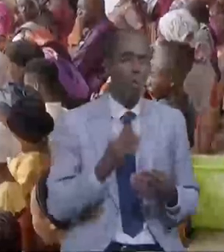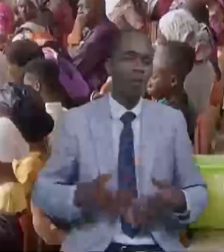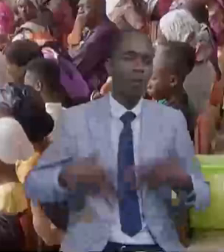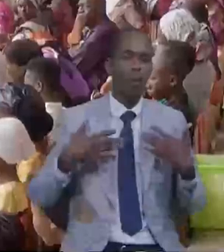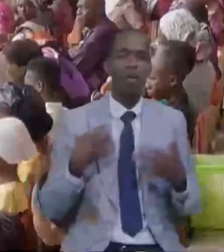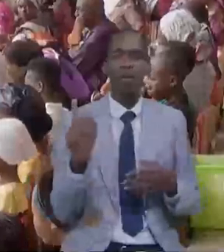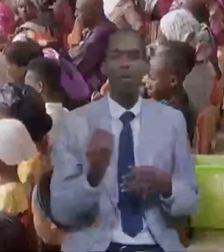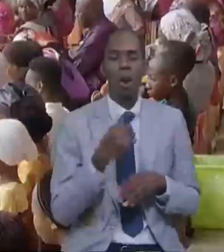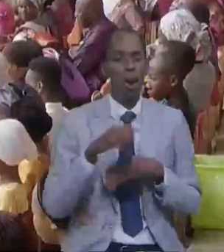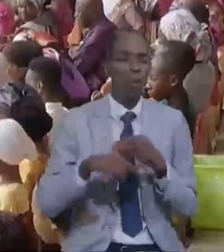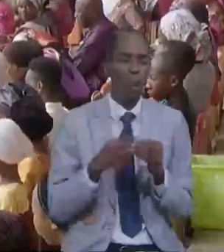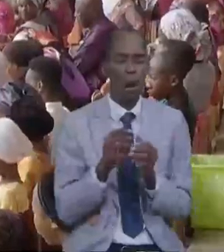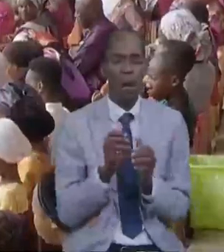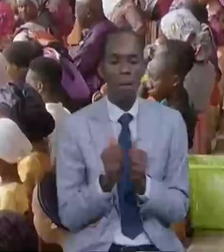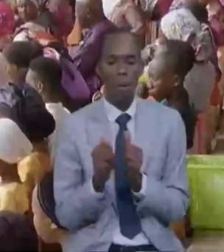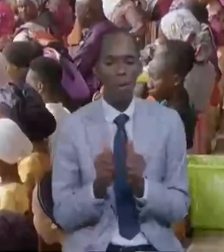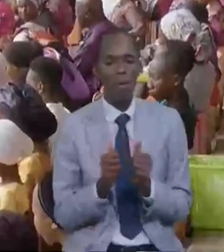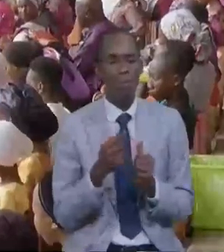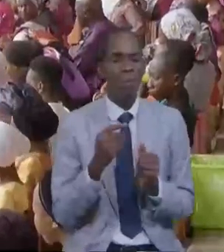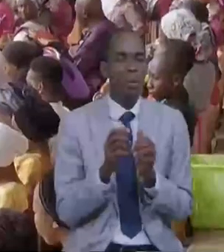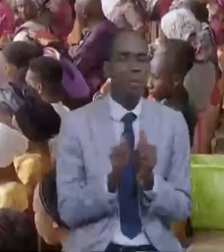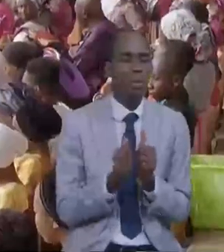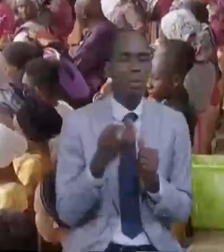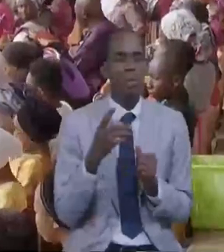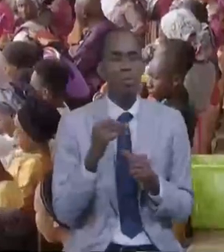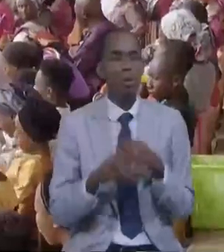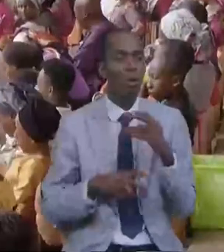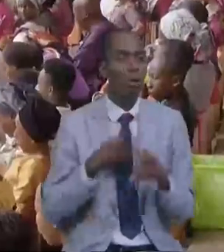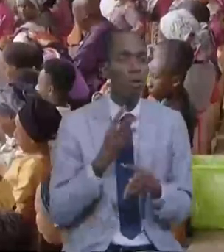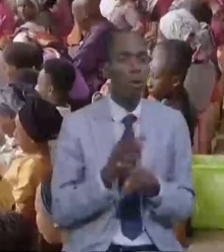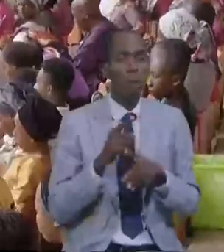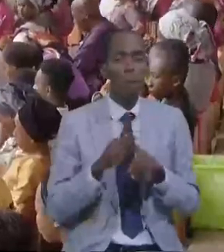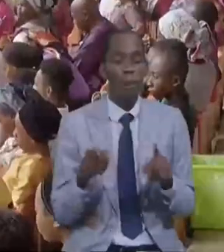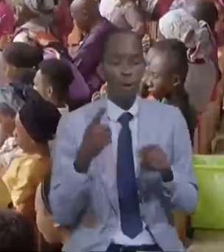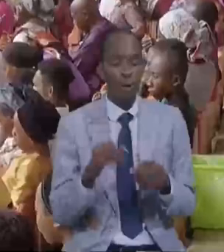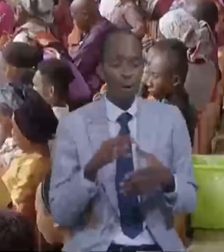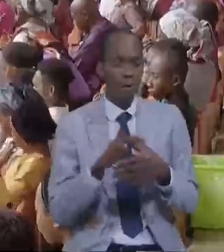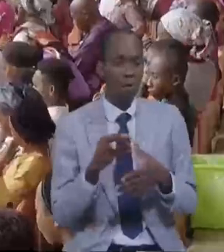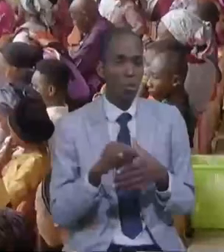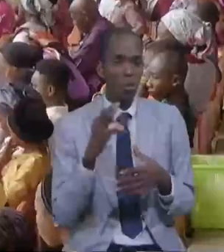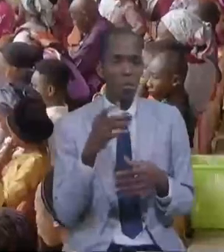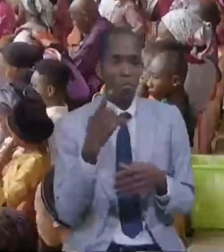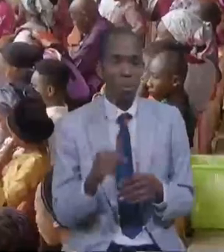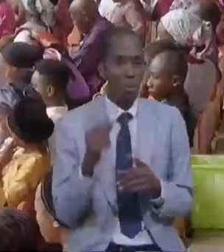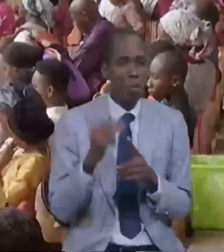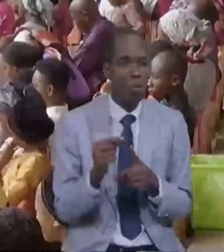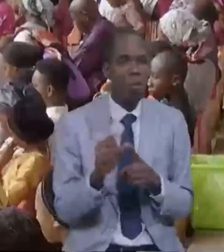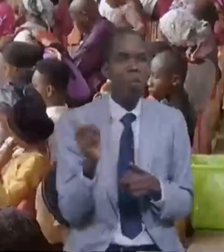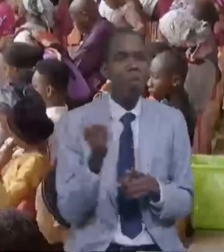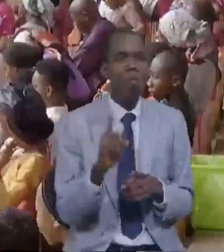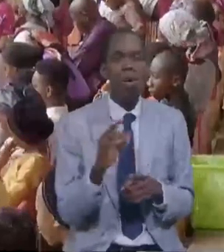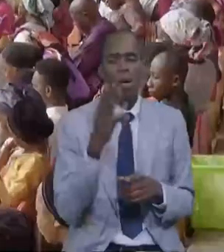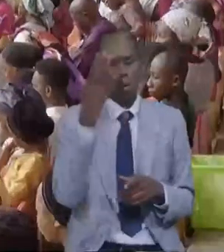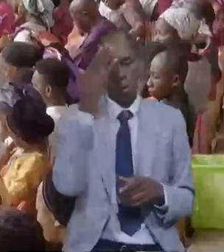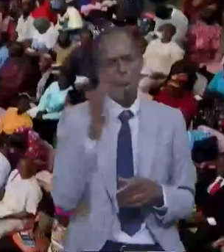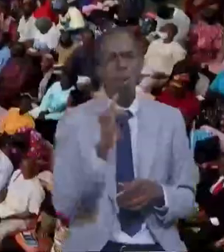Mais la nourriture de la parole. Pourquoi le pasteur prêche comme ça aujourd'hui? C'est pourquoi nous sommes venus. Nous sommes venus pour l'eau. Nous